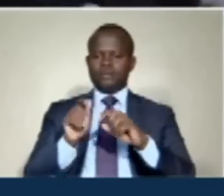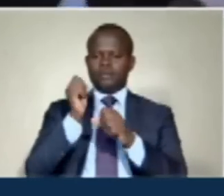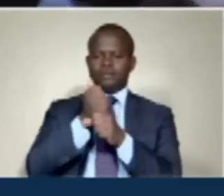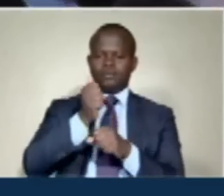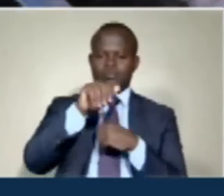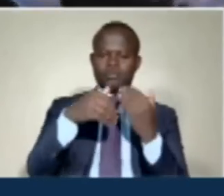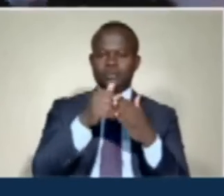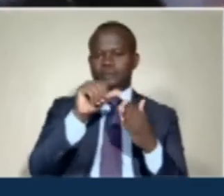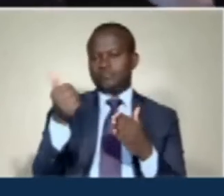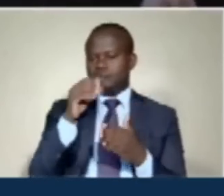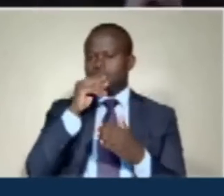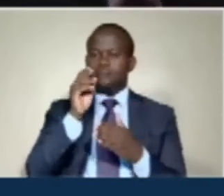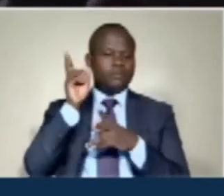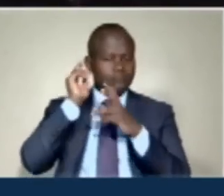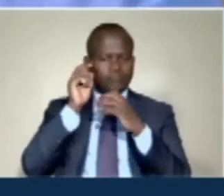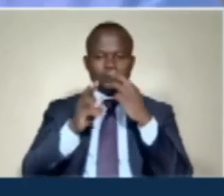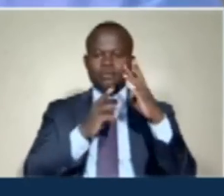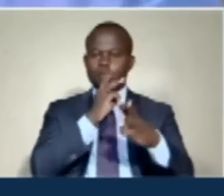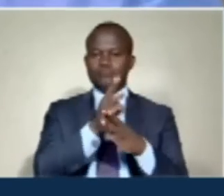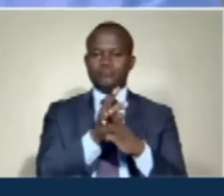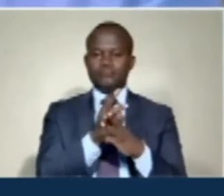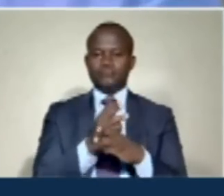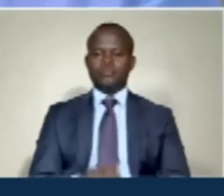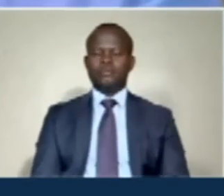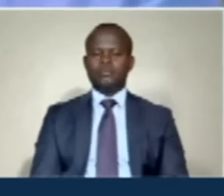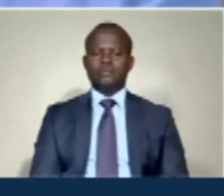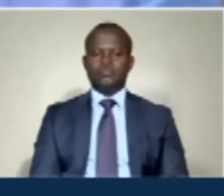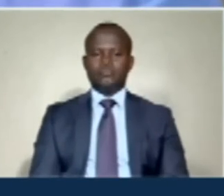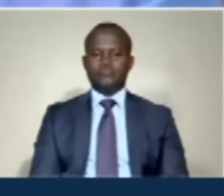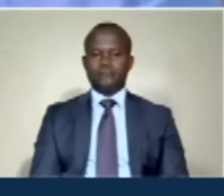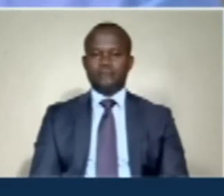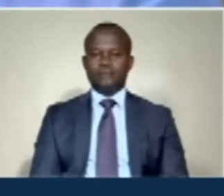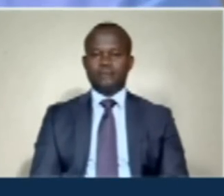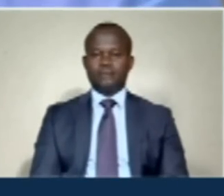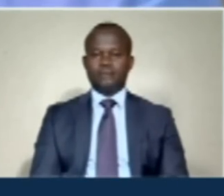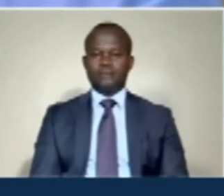abikorera n'abandi bavuga ari kijyana ku isi. Diva Uwayo, Televiziyo Rwanda.